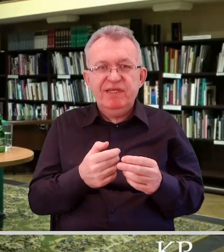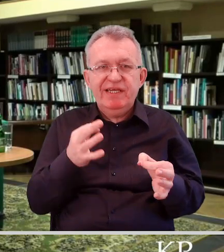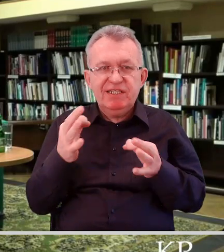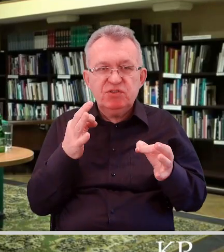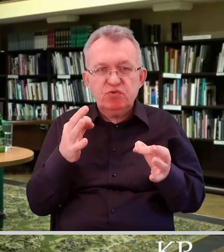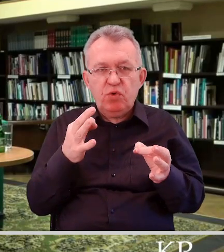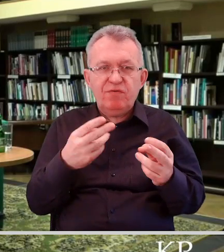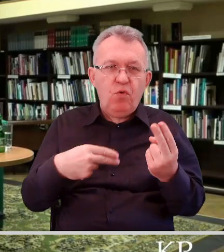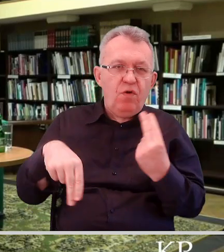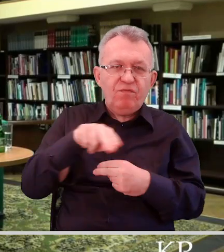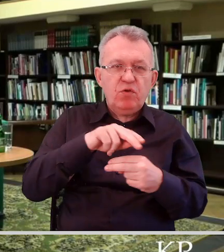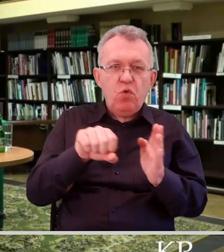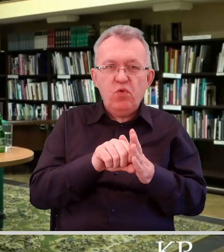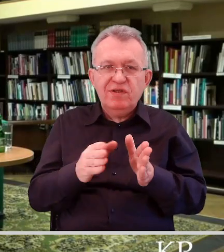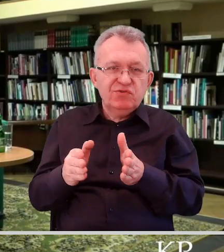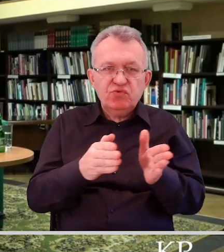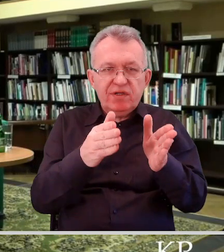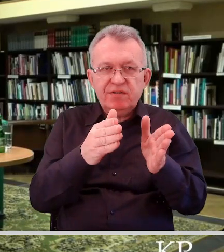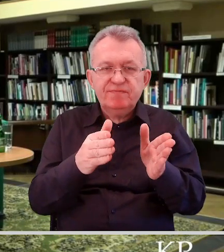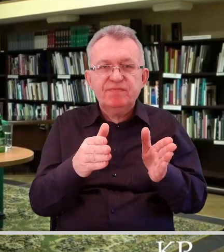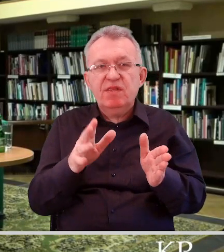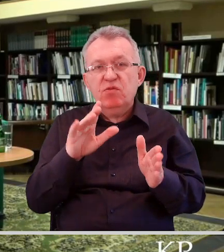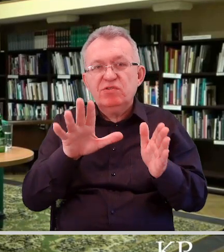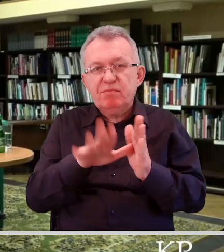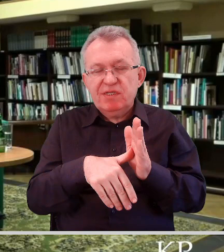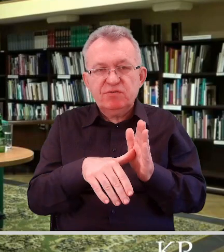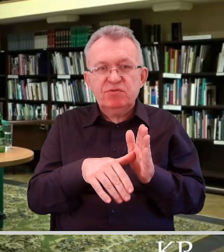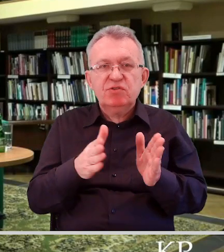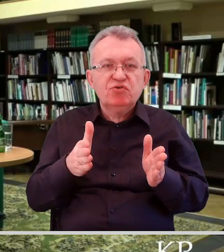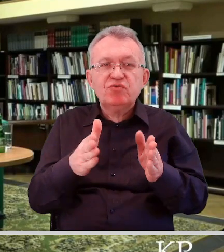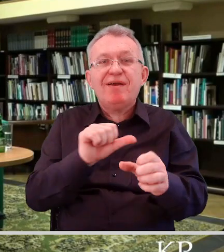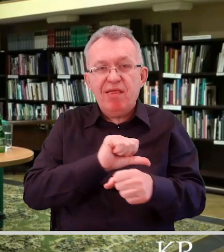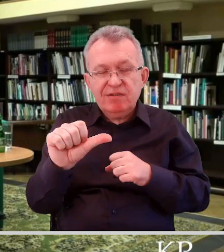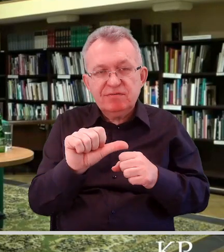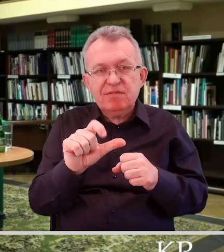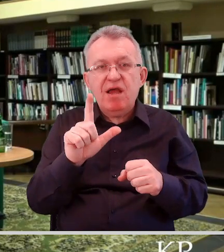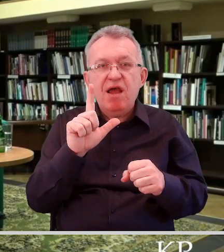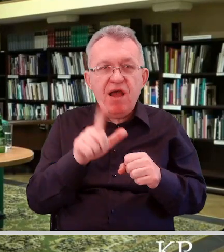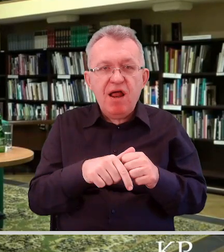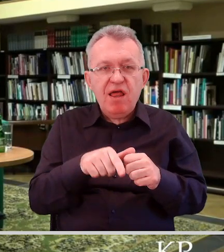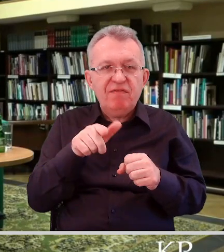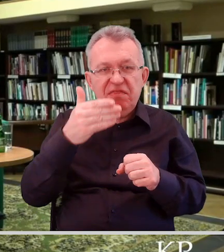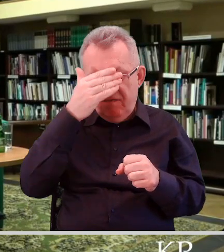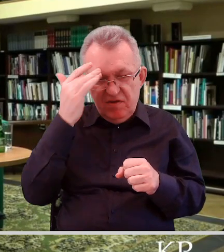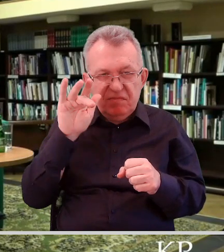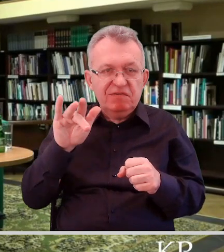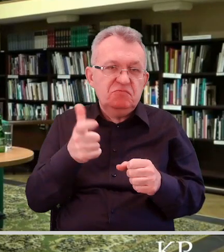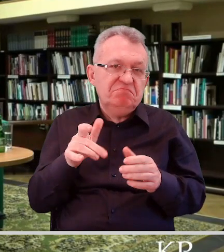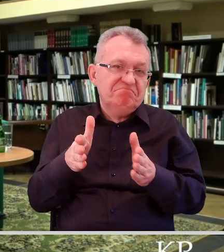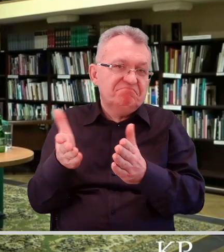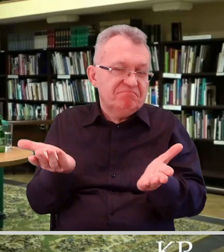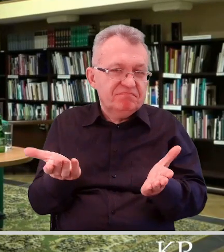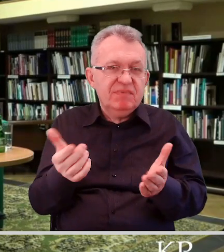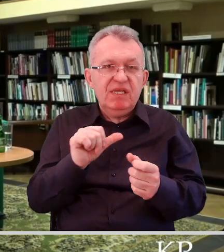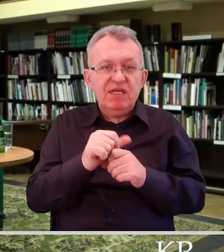historii odwrócenia od rzeki, jak się często mówi, tak, w wielu miastach, że rzeka jest, ale właściwie nic o niej nie wiemy, a jednocześnie,